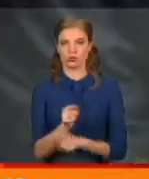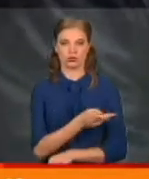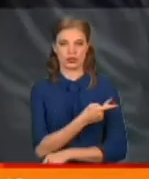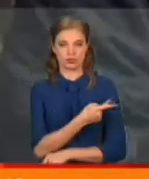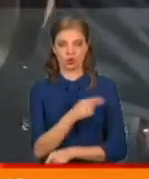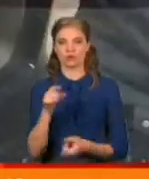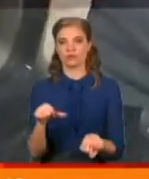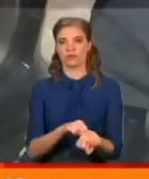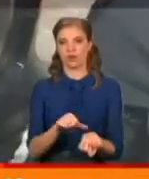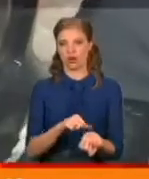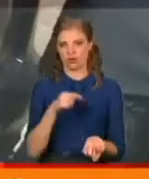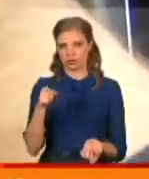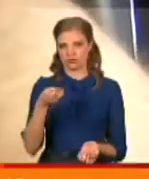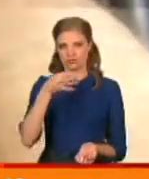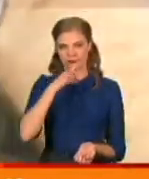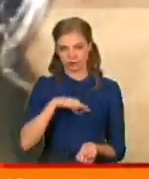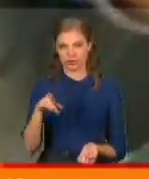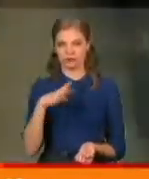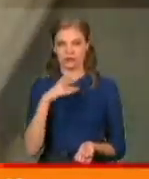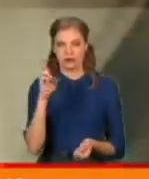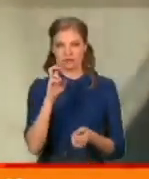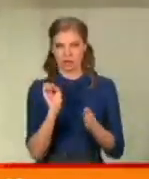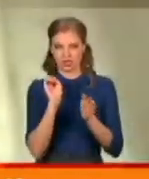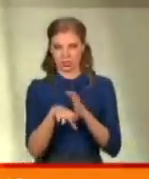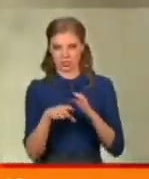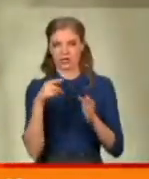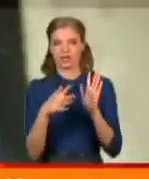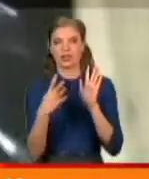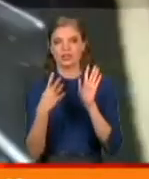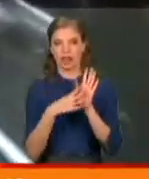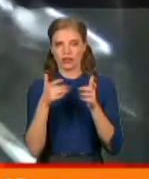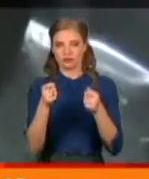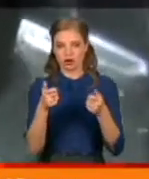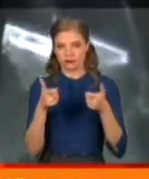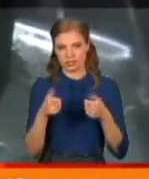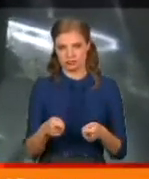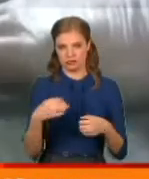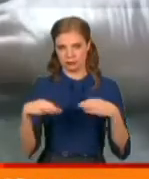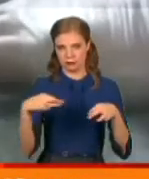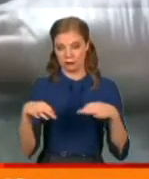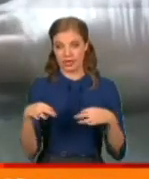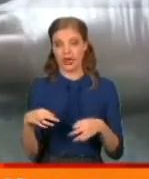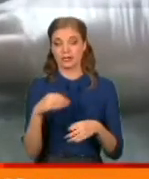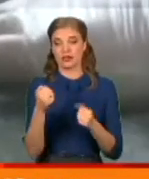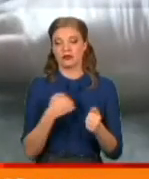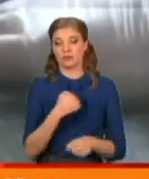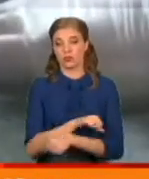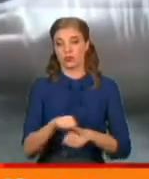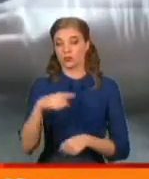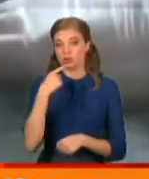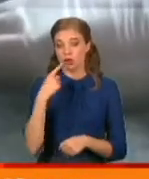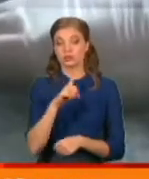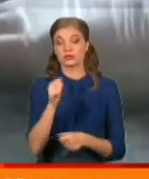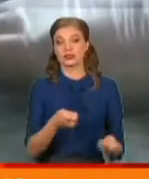Польщею. Наркотична речовина плавала в бензині в 9 запаяних поліетиленових пакетах. Прикордонники кажуть,